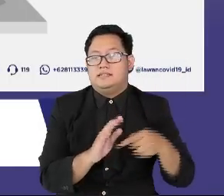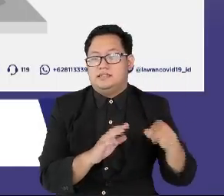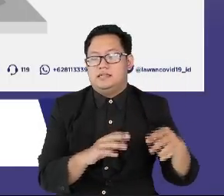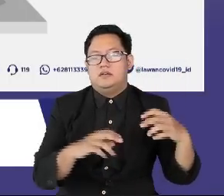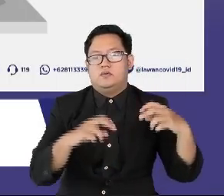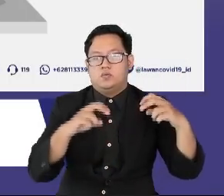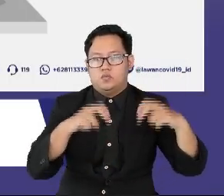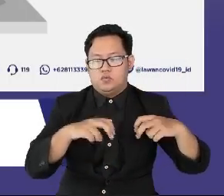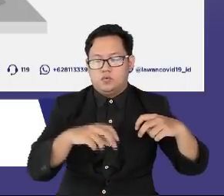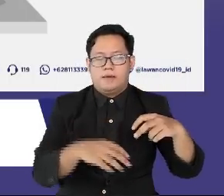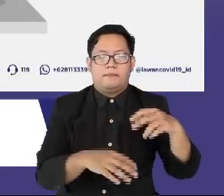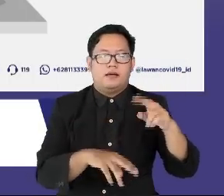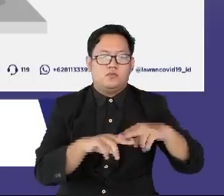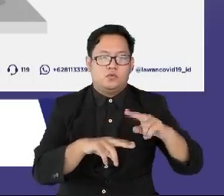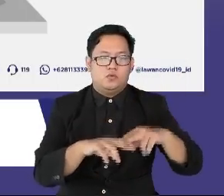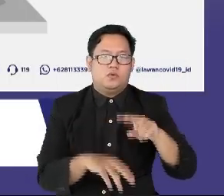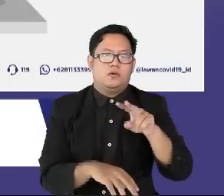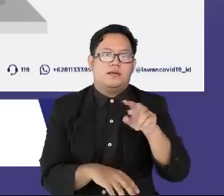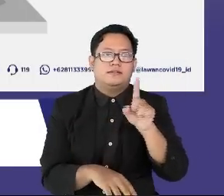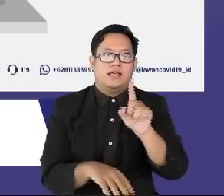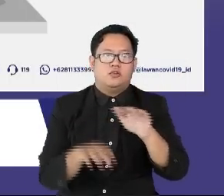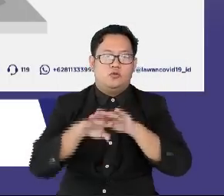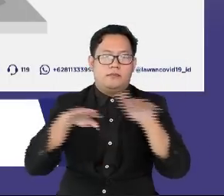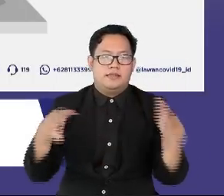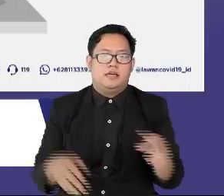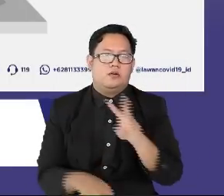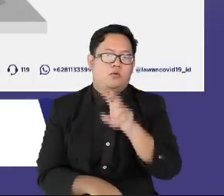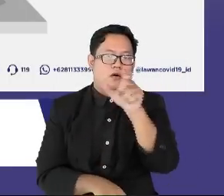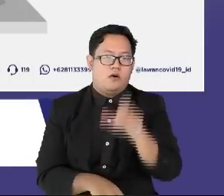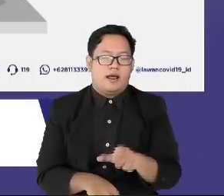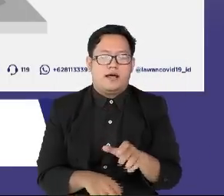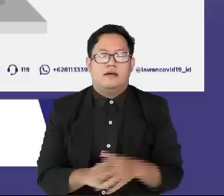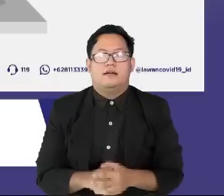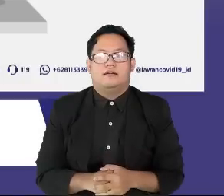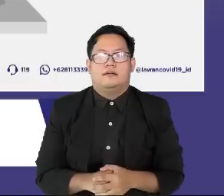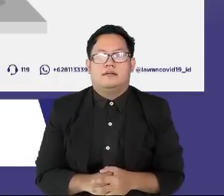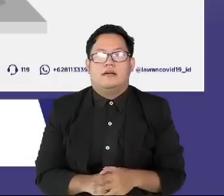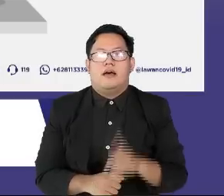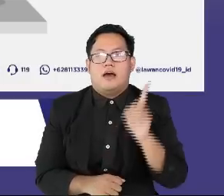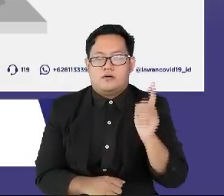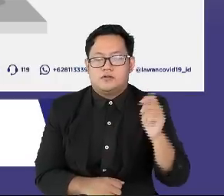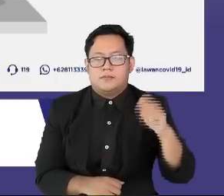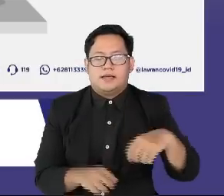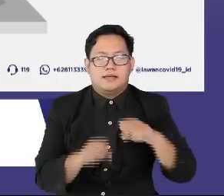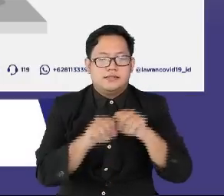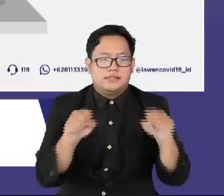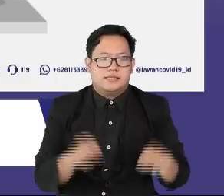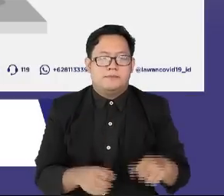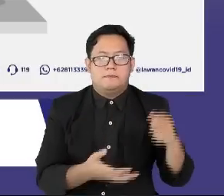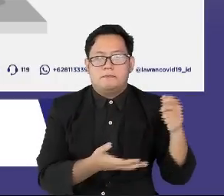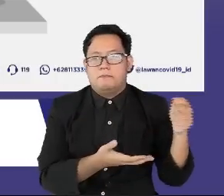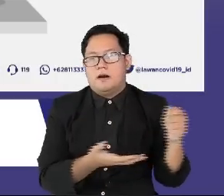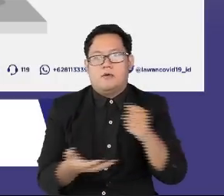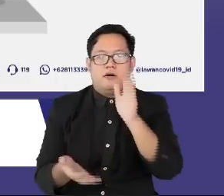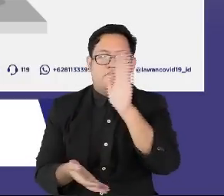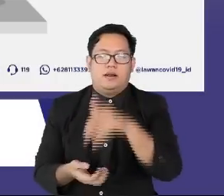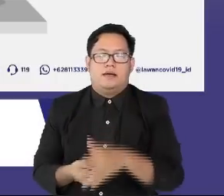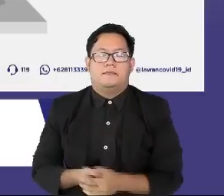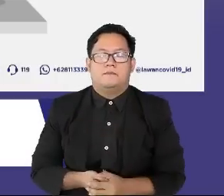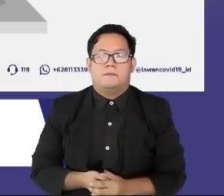hanya menerima sistem delivery atau take away atau makan dibawa pulang. Mall dapat